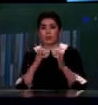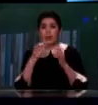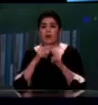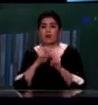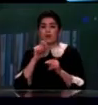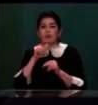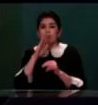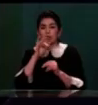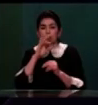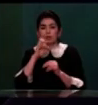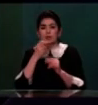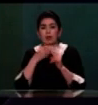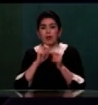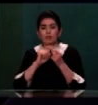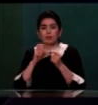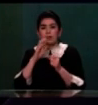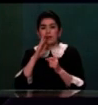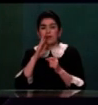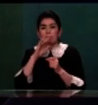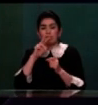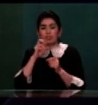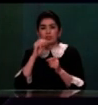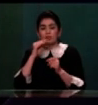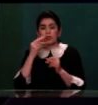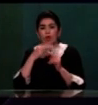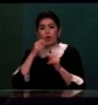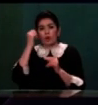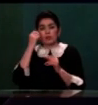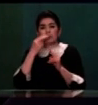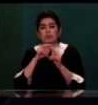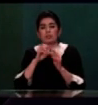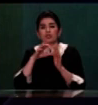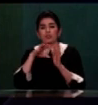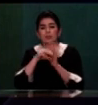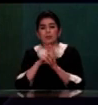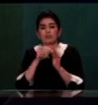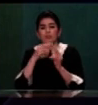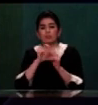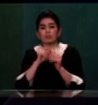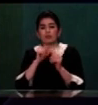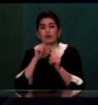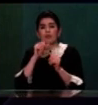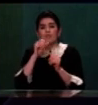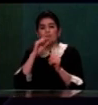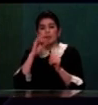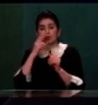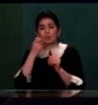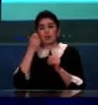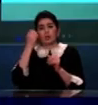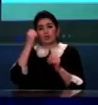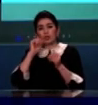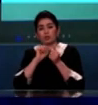viruslar avtomatik ravishda flash xotirani kompyuterga kiritganimizda avtomatik ravishda flash xotiraga yozilib